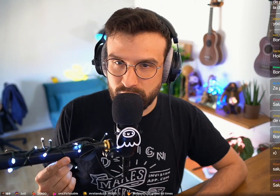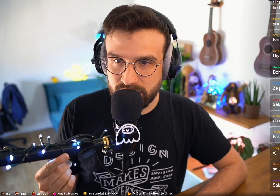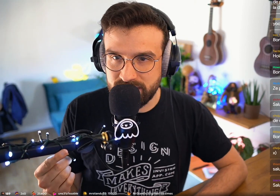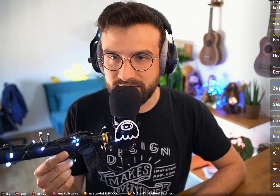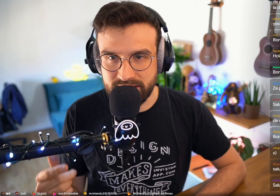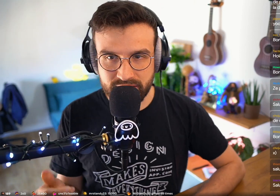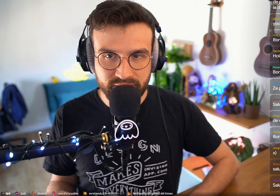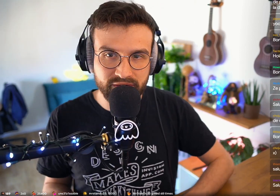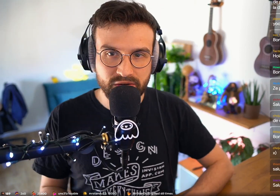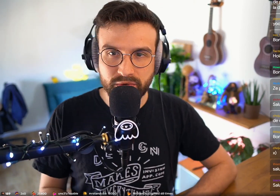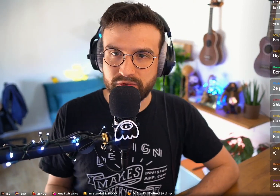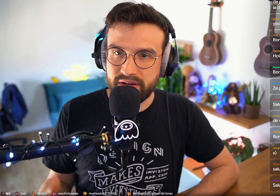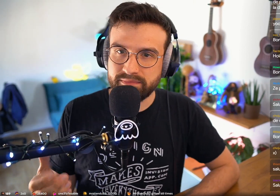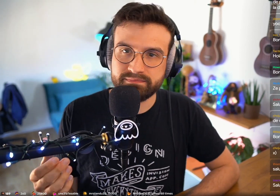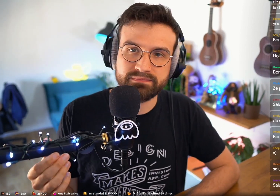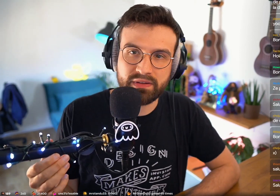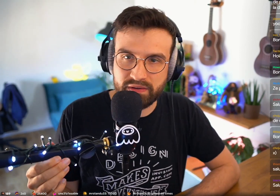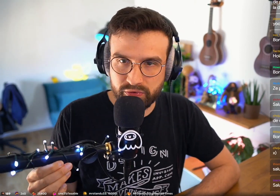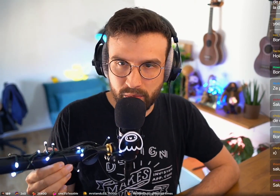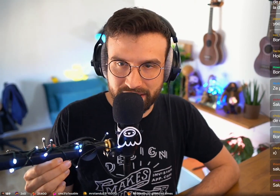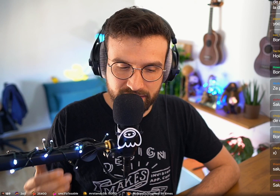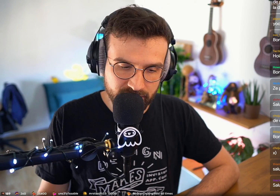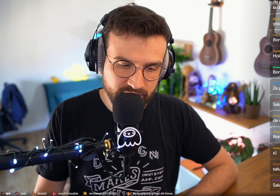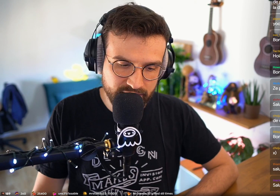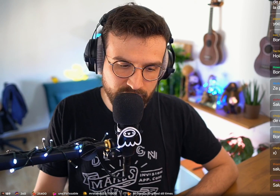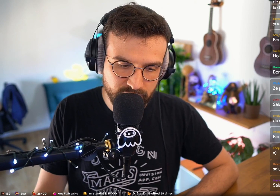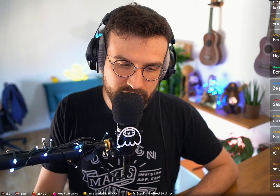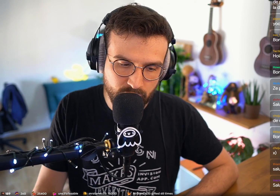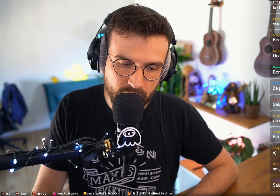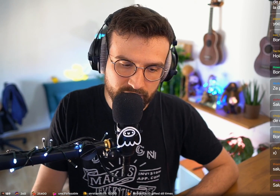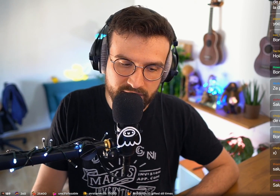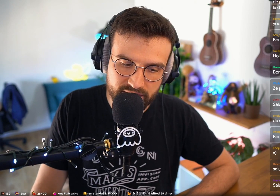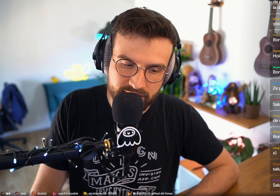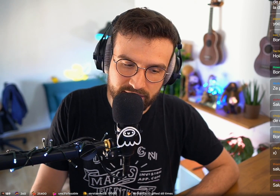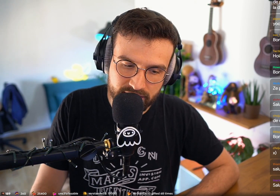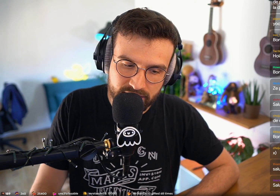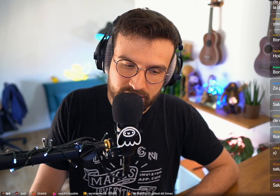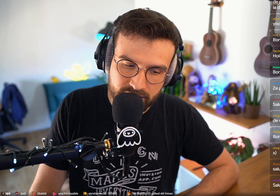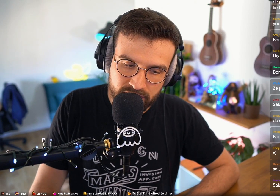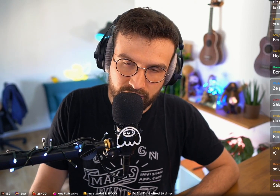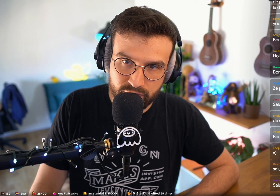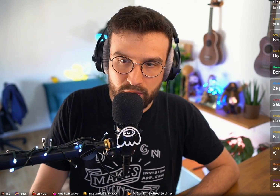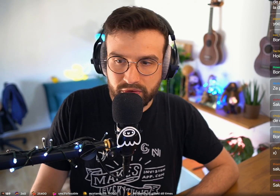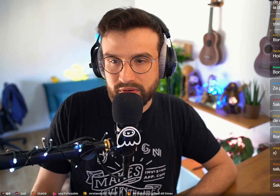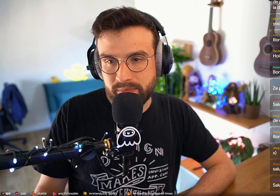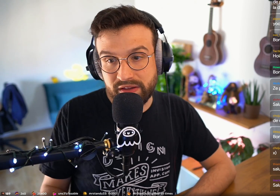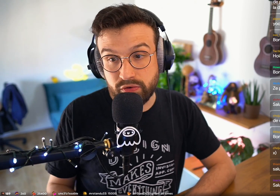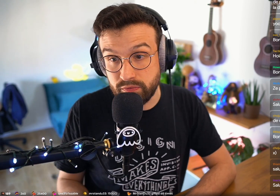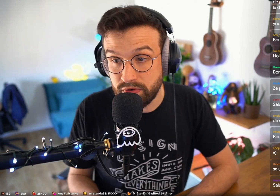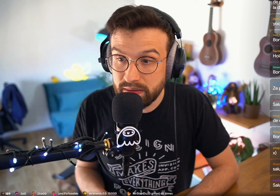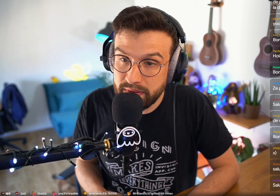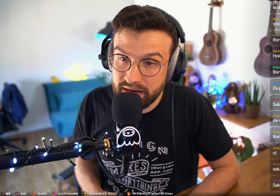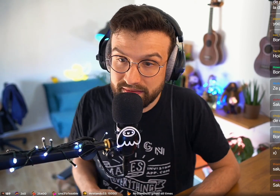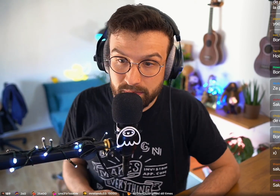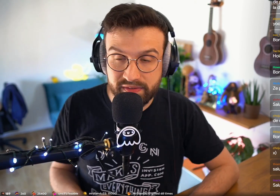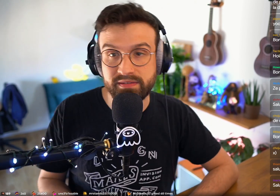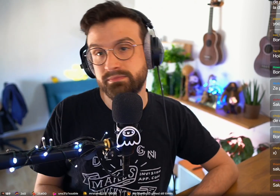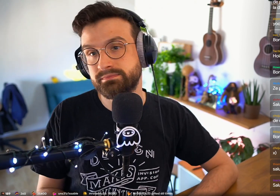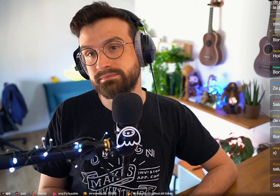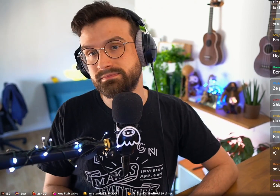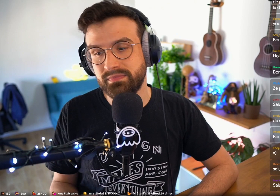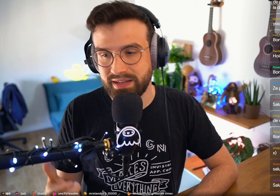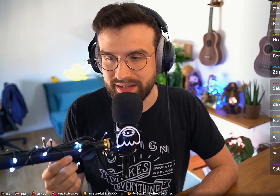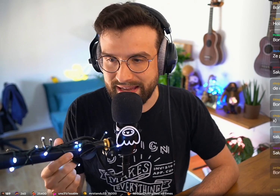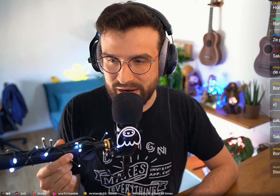Et salut InScience, comment tu vas? Salut Thomas Code et Tutti Quanti. Est-ce que vous m'entendez bien? Est-ce que vous me voyez bien les